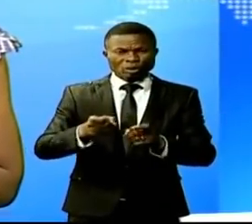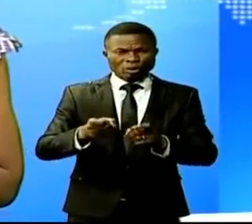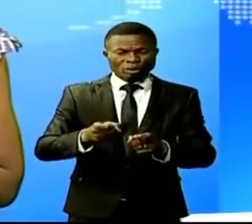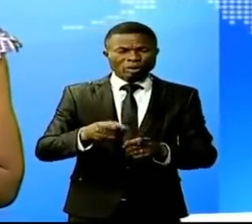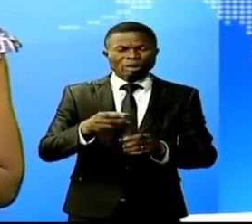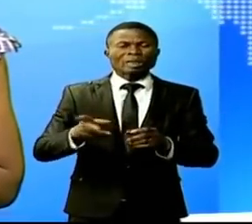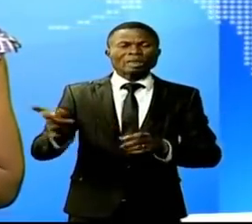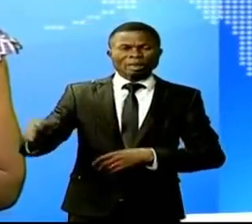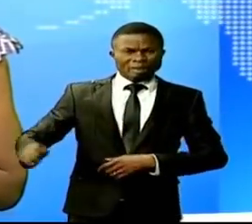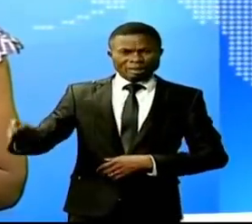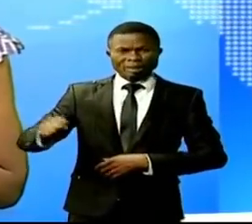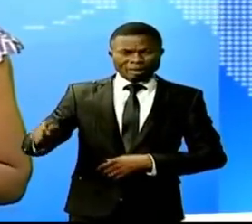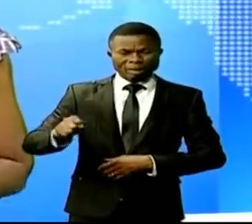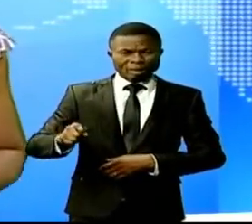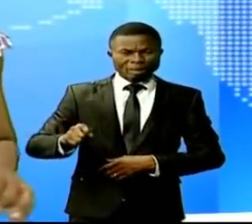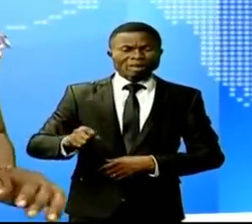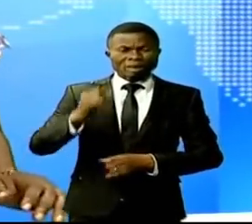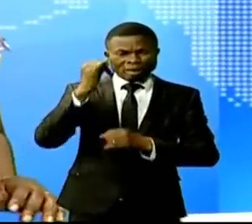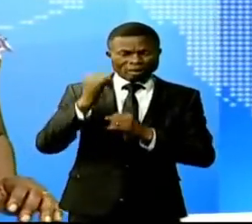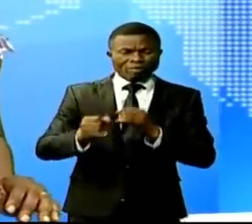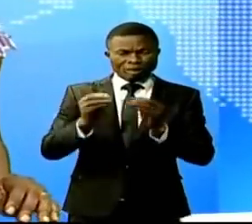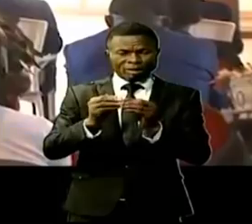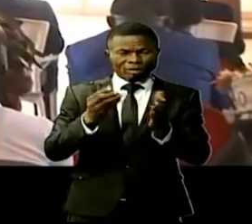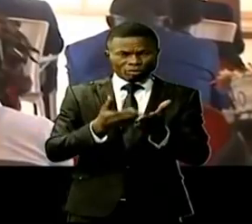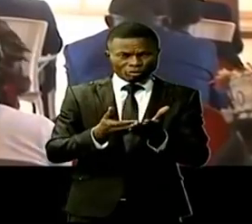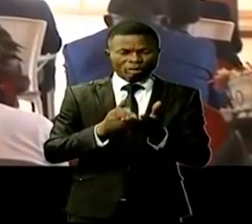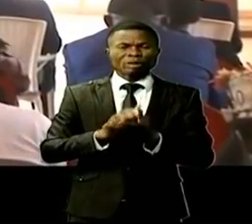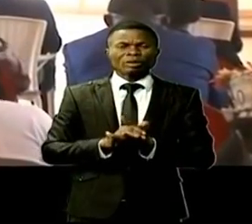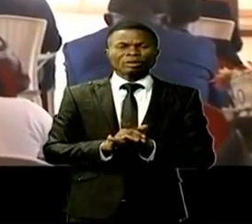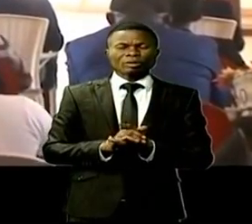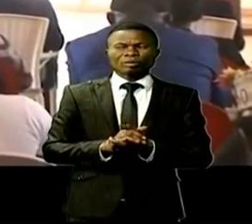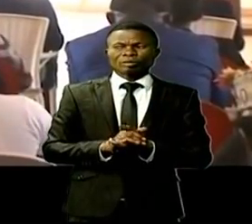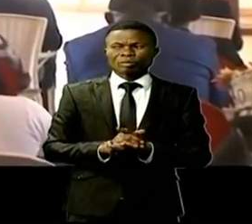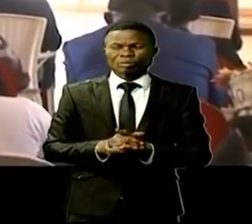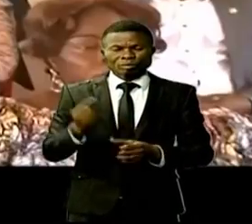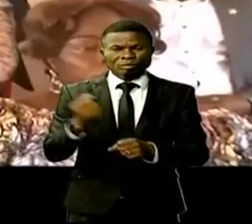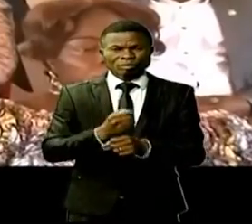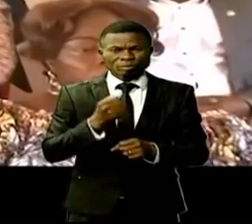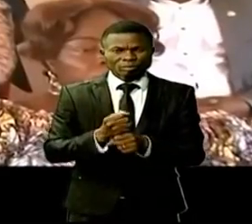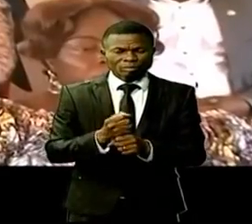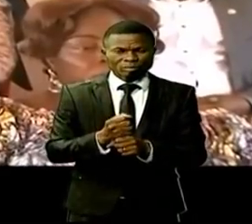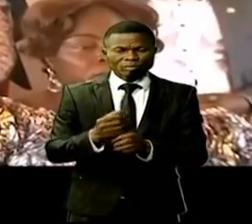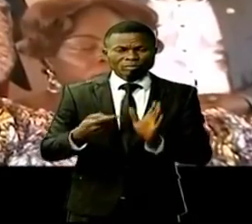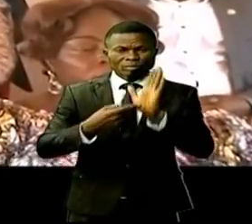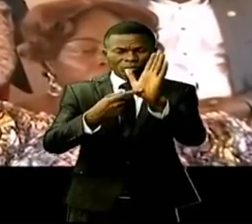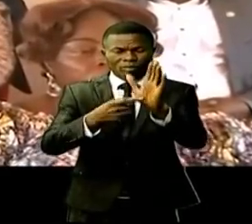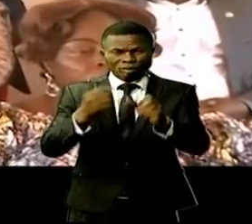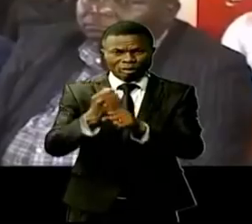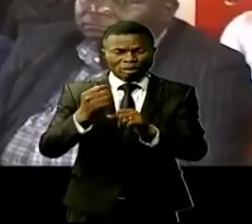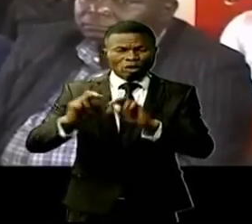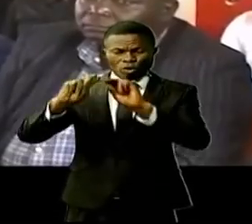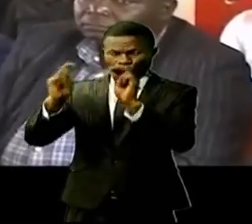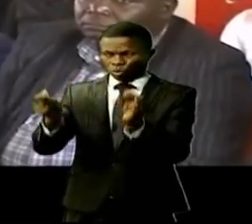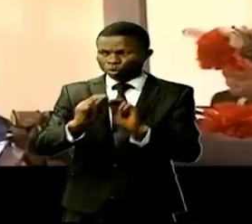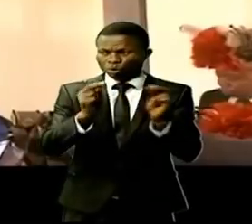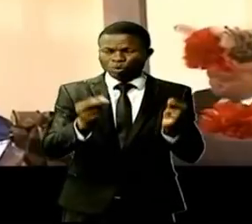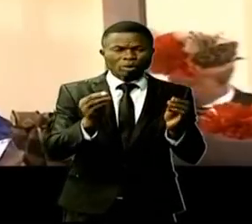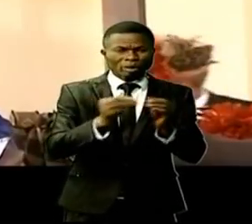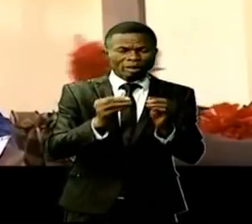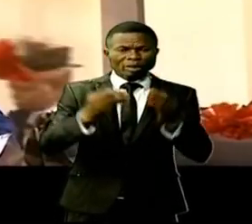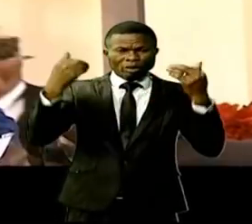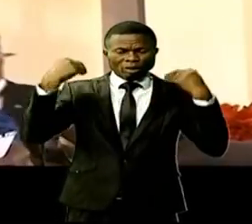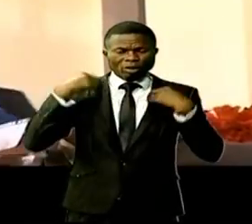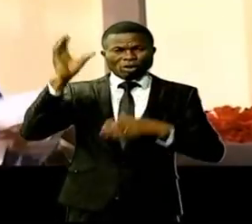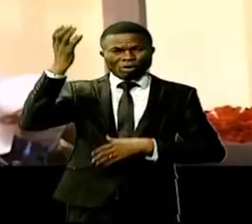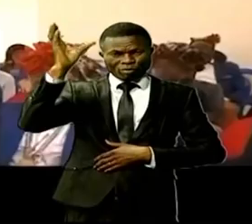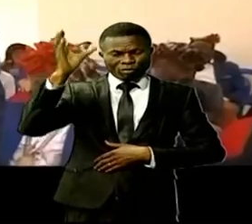entités ont sanctionné ces assises. Trois jours d'intenses travaux ponctués d'exposés et travaux en carrefour, cet atelier des autorités